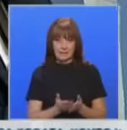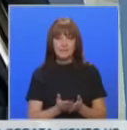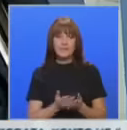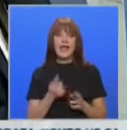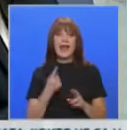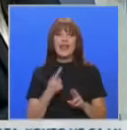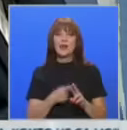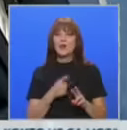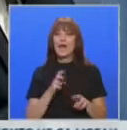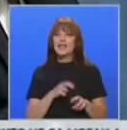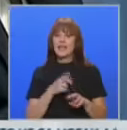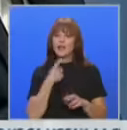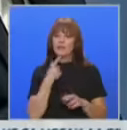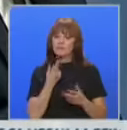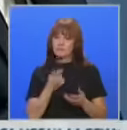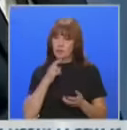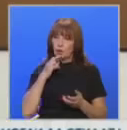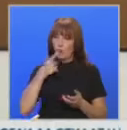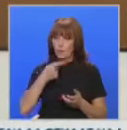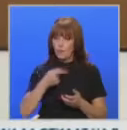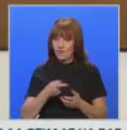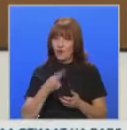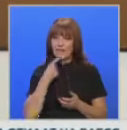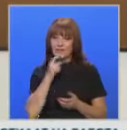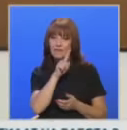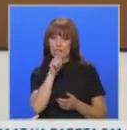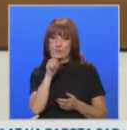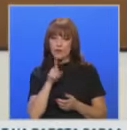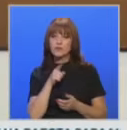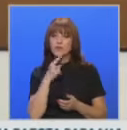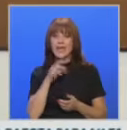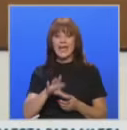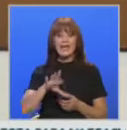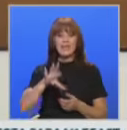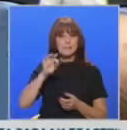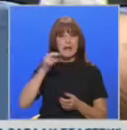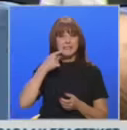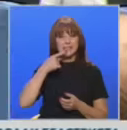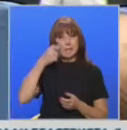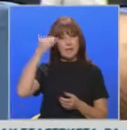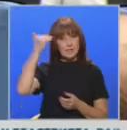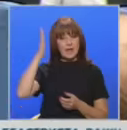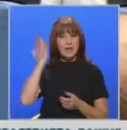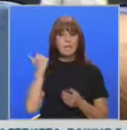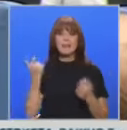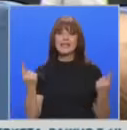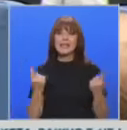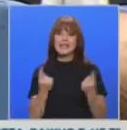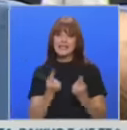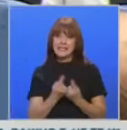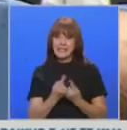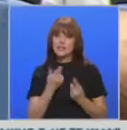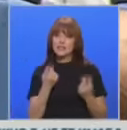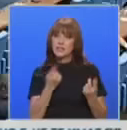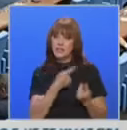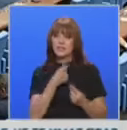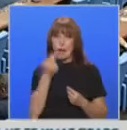Премиерът Николай Денков заяви в отговор на депутатски въпрос, че е бил номиниран за премиер още преди срещата в Самоковския